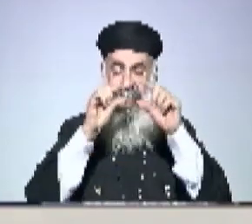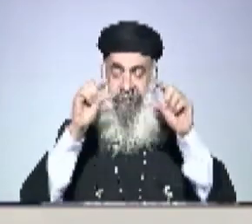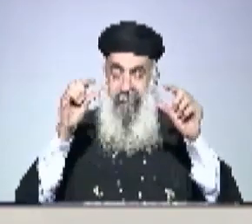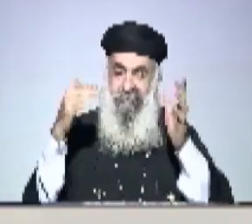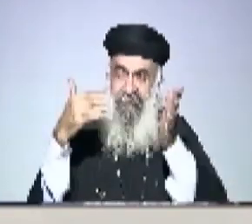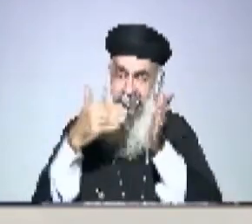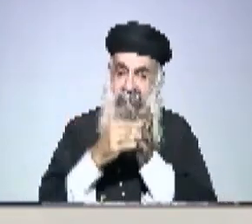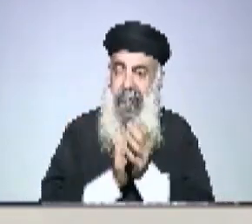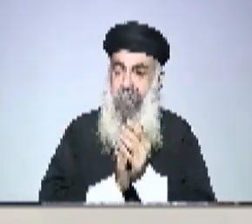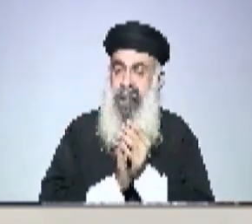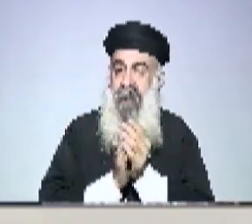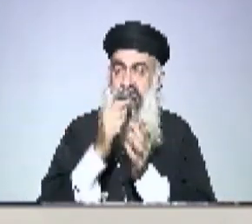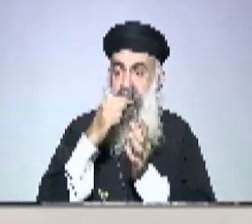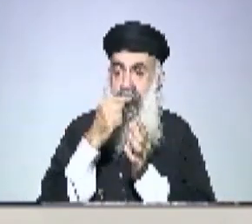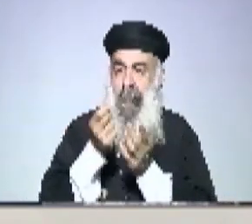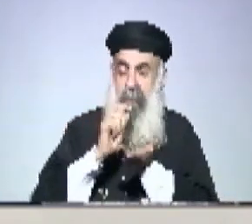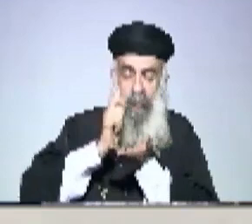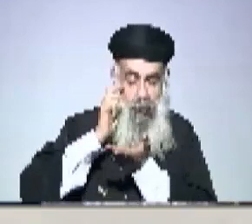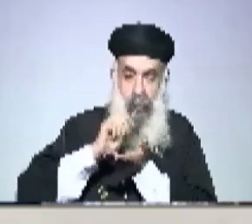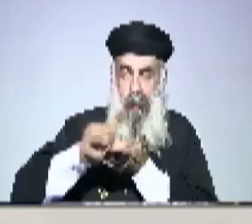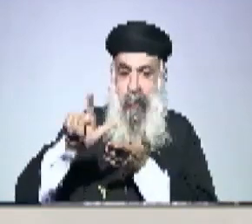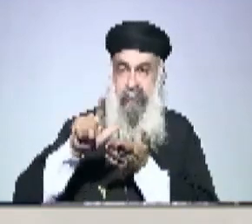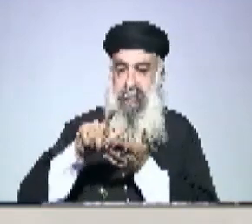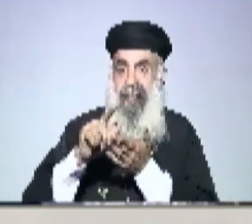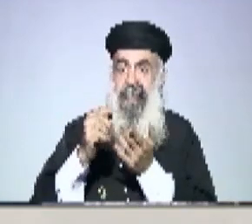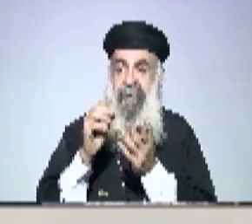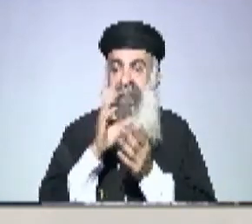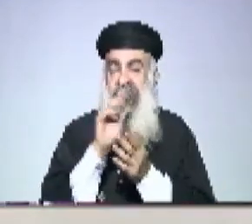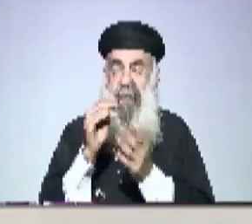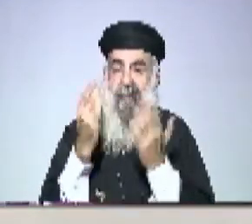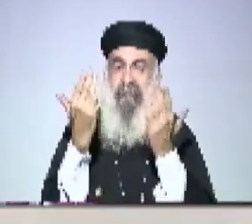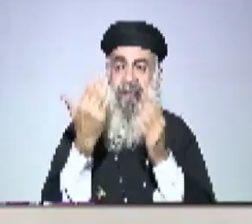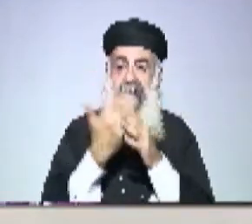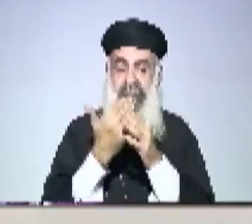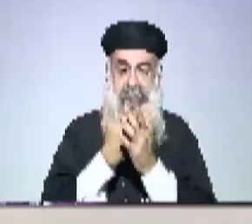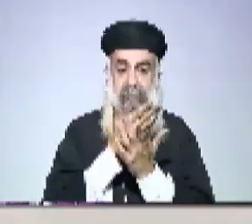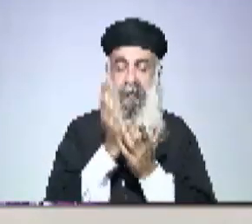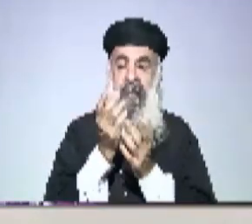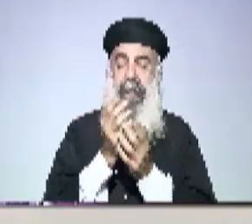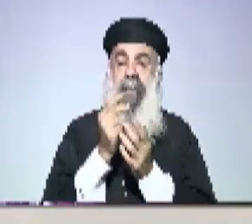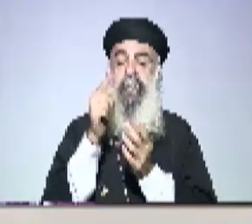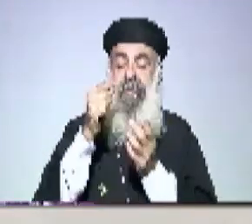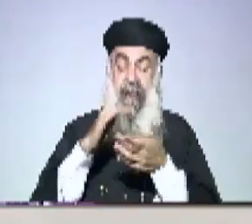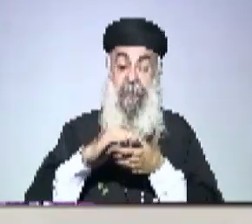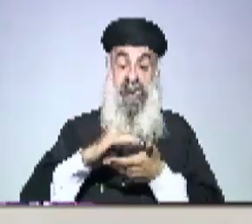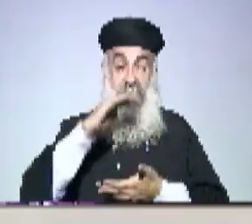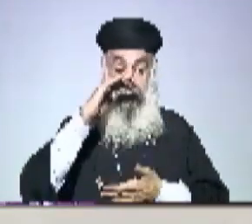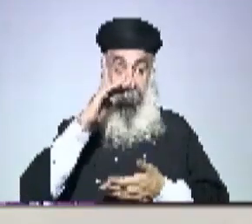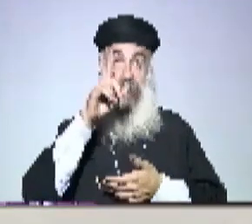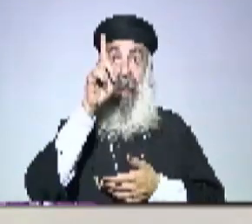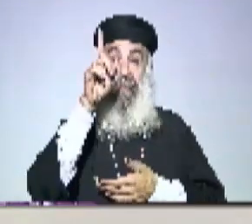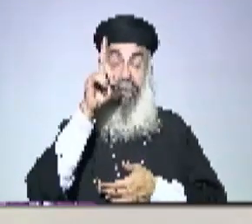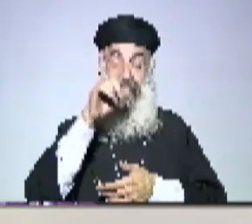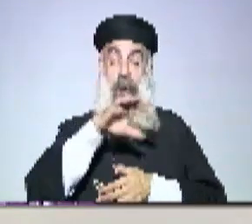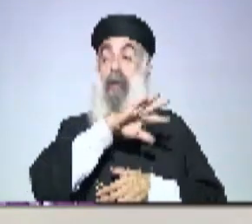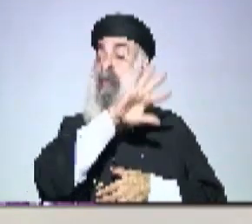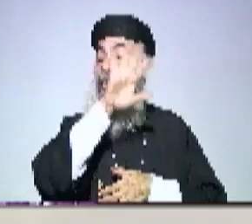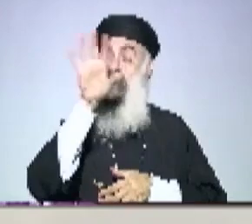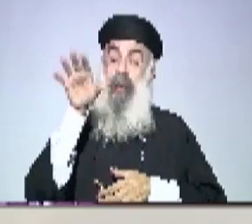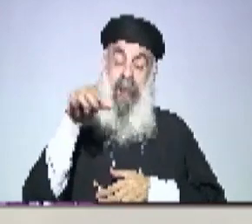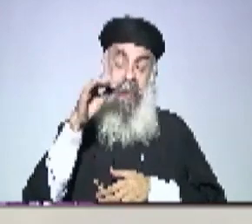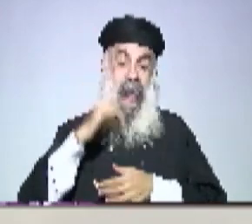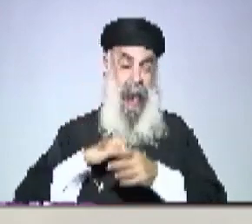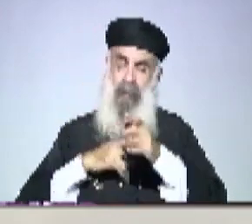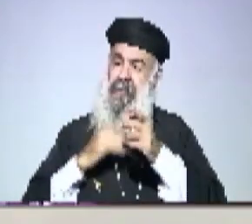دوت اللي قاله بولس رسول كانه صلاى من اجلنا بيقول فيملا الهي كل